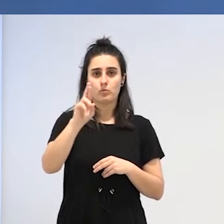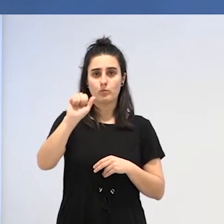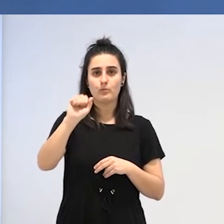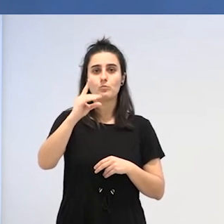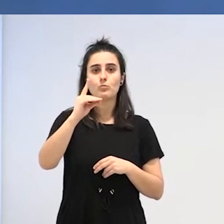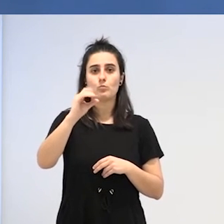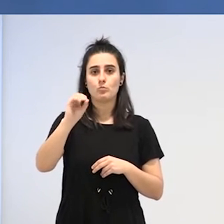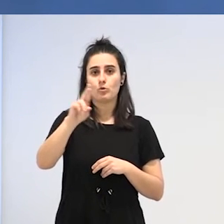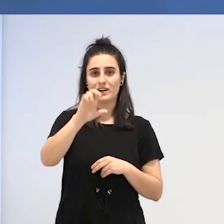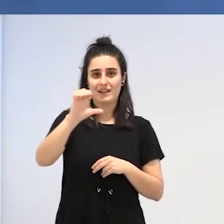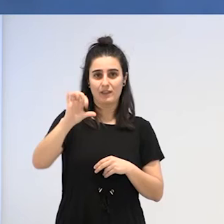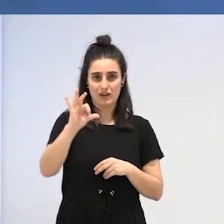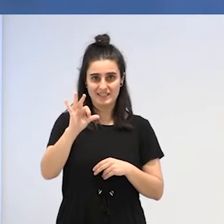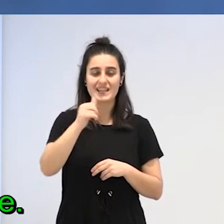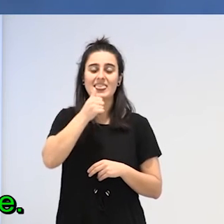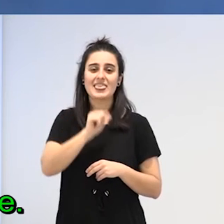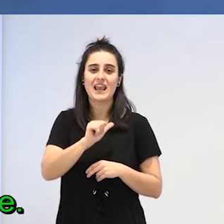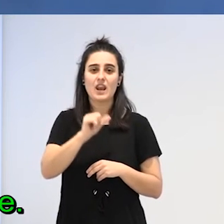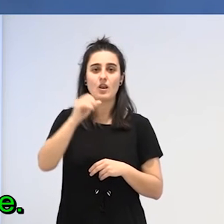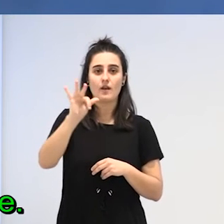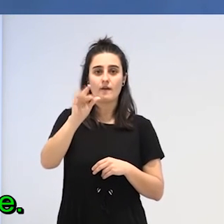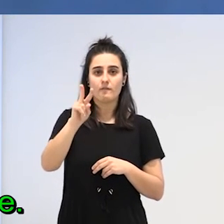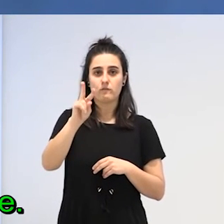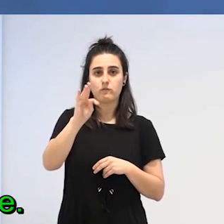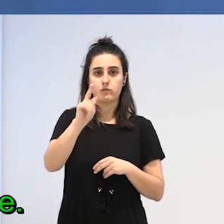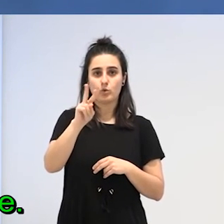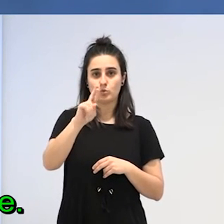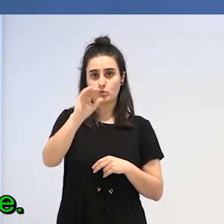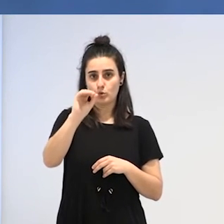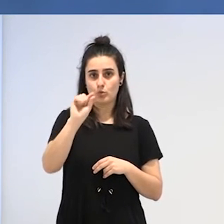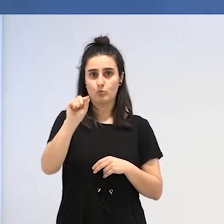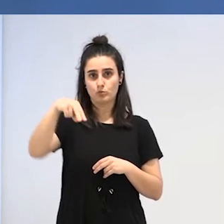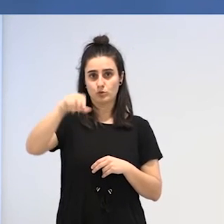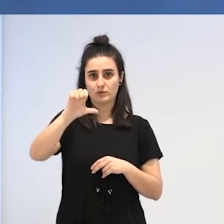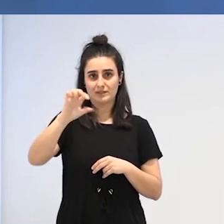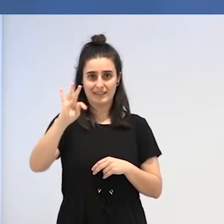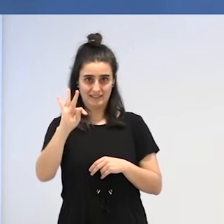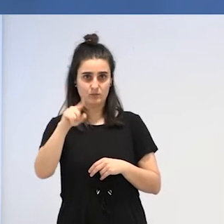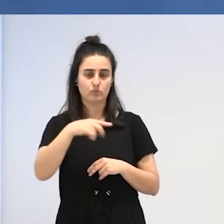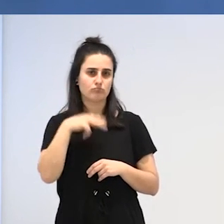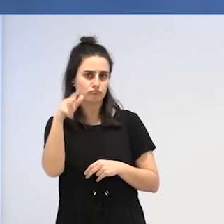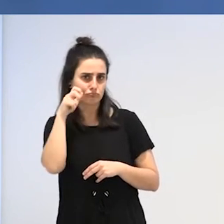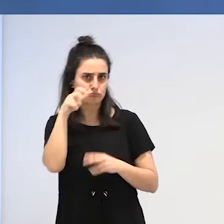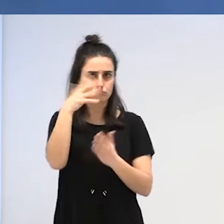Eta bertan euskaraz ere dago dena irakurtzeko, eta baita entzuteko ere.